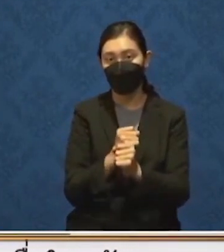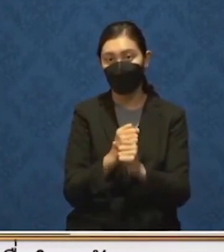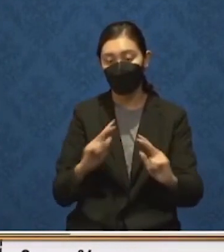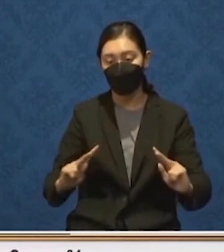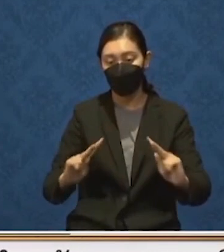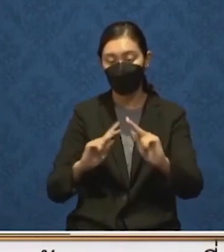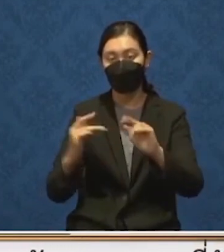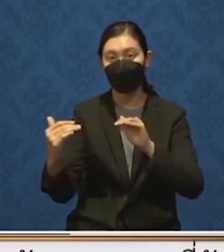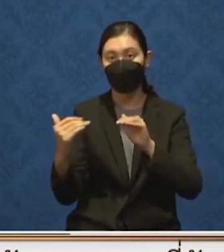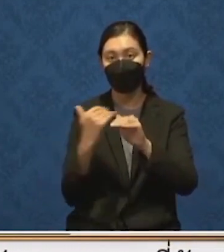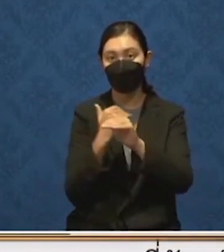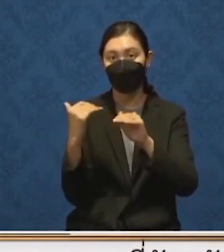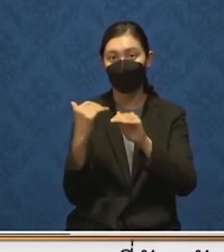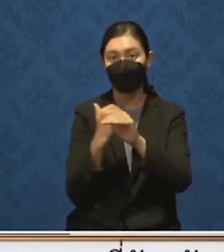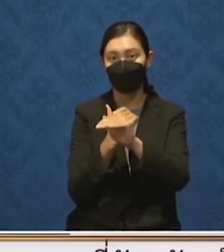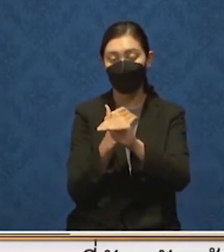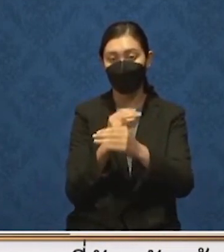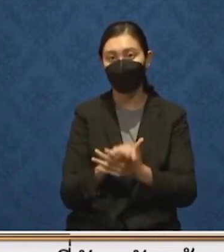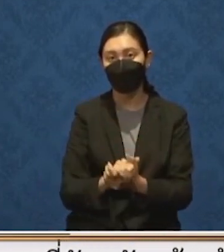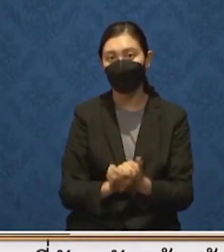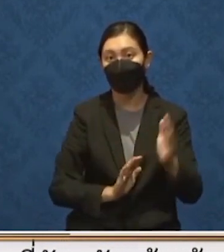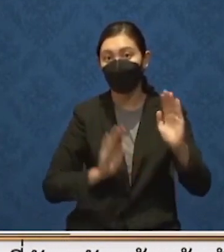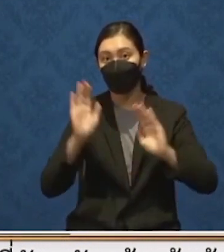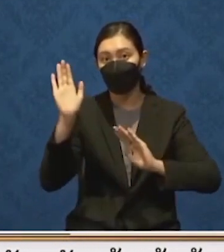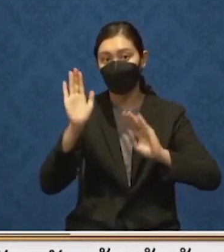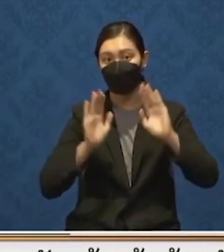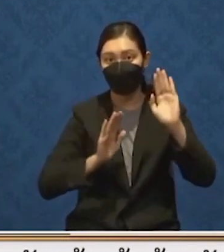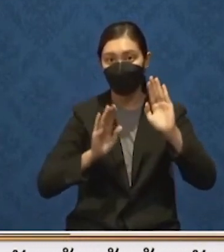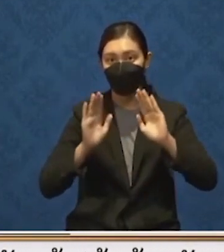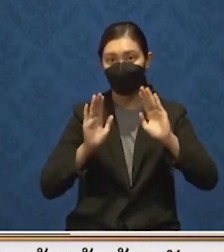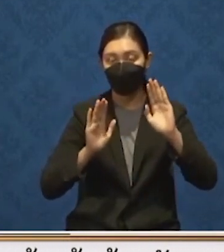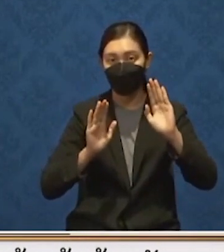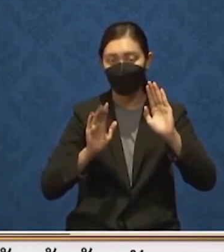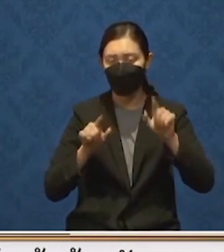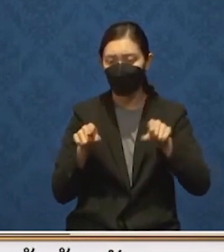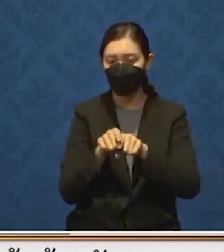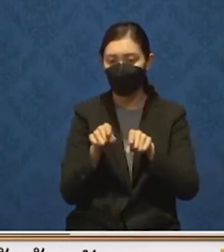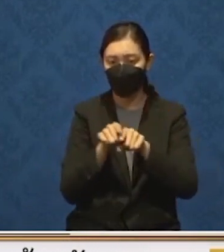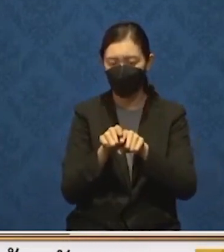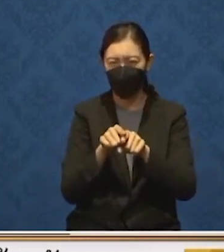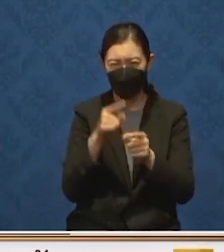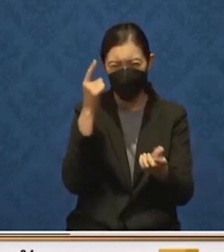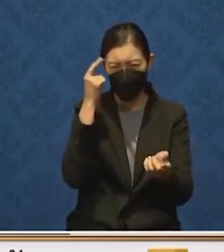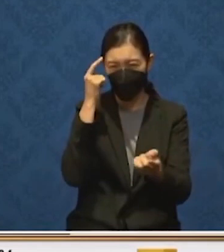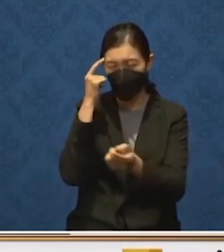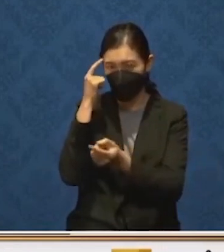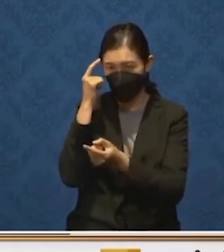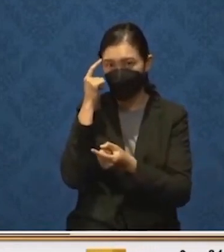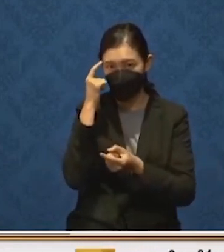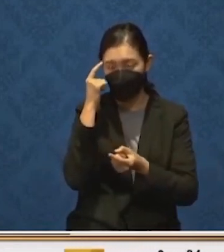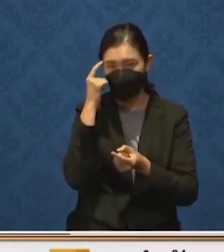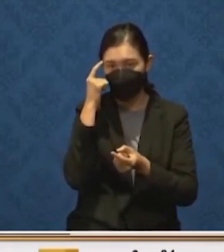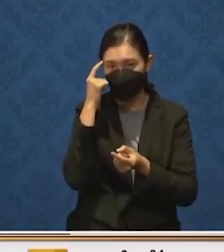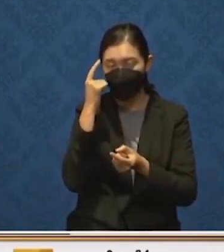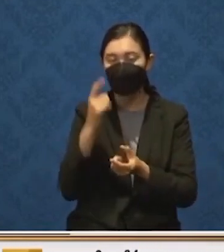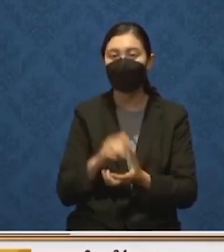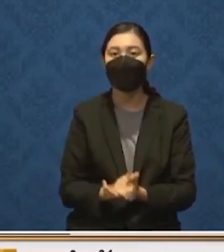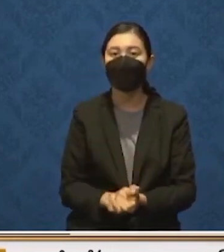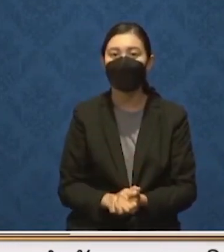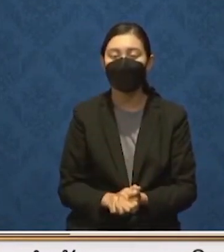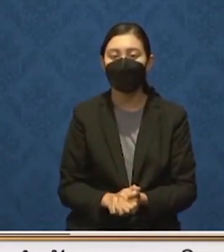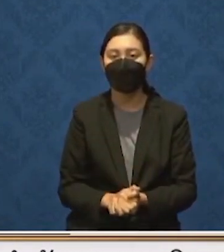มีการประมูลงานที่เป็ลัษณะของการหัวประมูลผมต้เรีนวาไม่